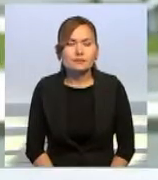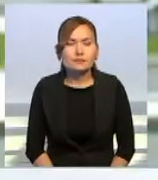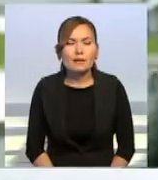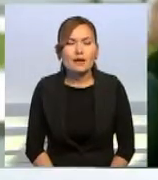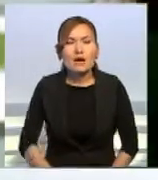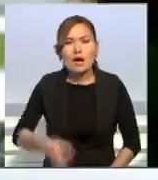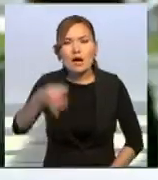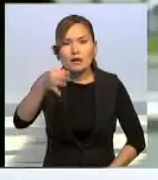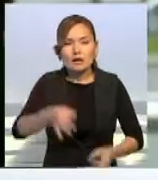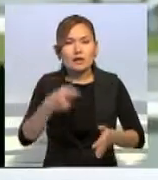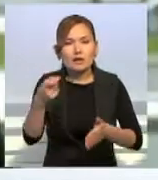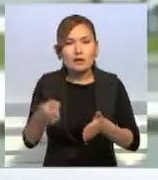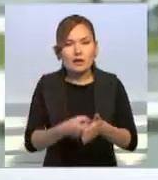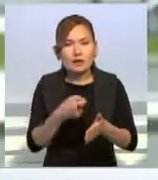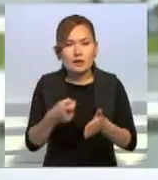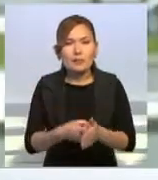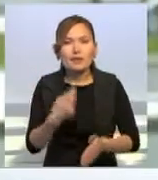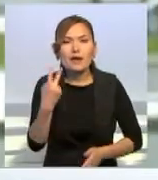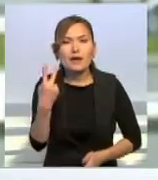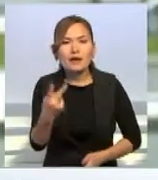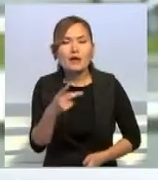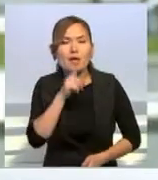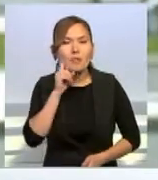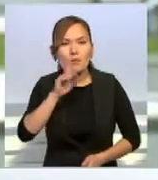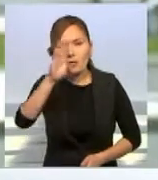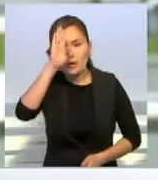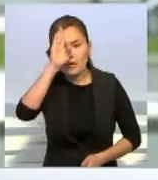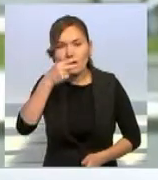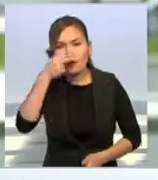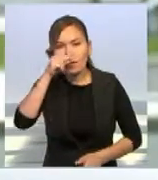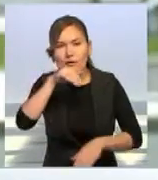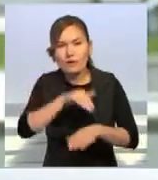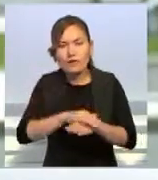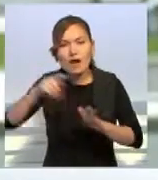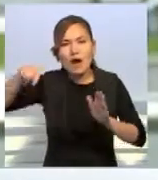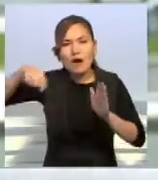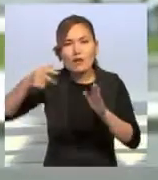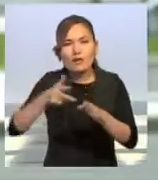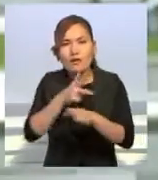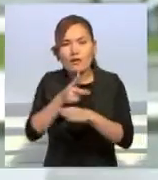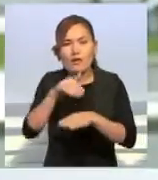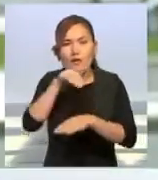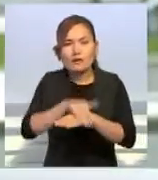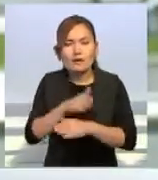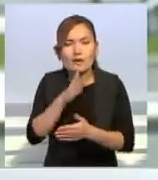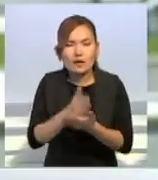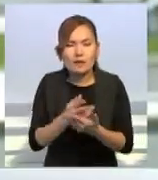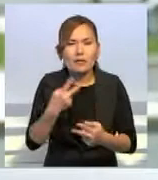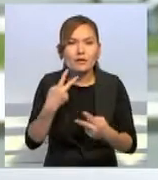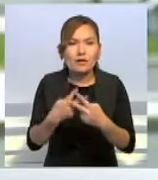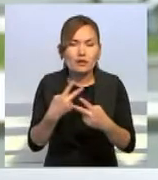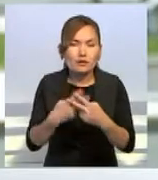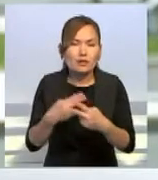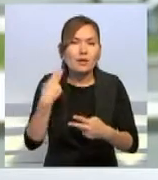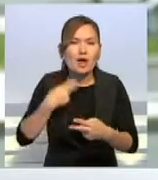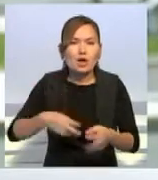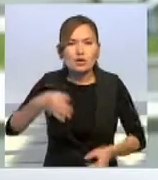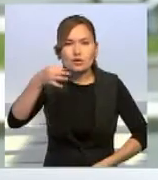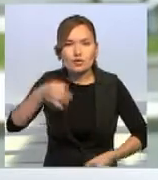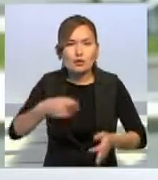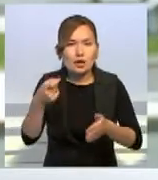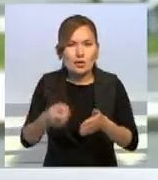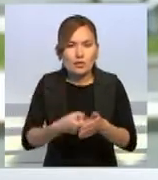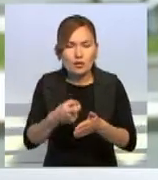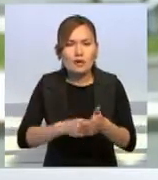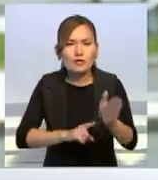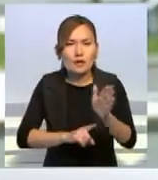Тергеп жатырмыз. Бұлардың қылмыстық әрекеттері бейне бақылау камерасына түсіп қалған. Қазір тергеу изоляторына қамаққа алынды. Басқа да осыған ұқсас